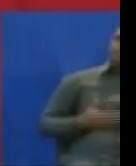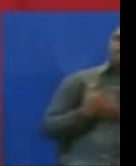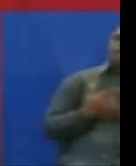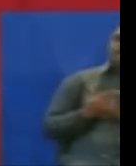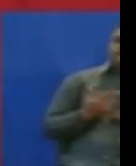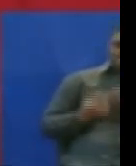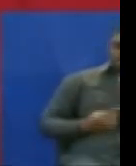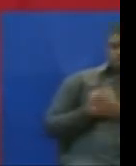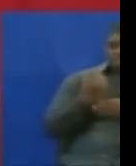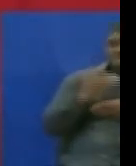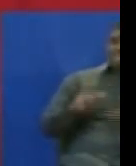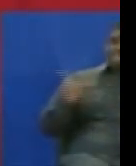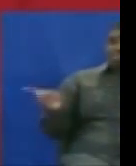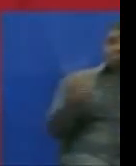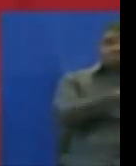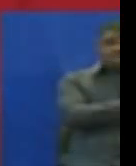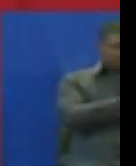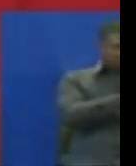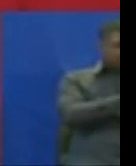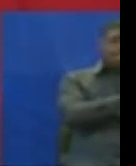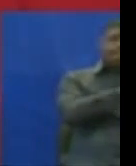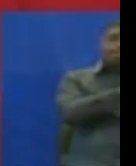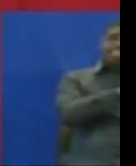atoke Dar es Salaam kwenda Nyamisati kukagua,